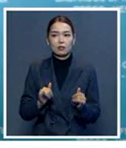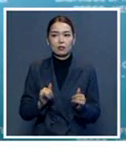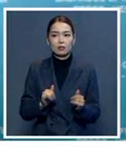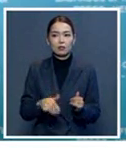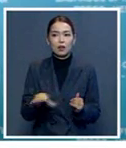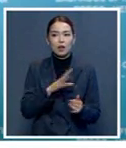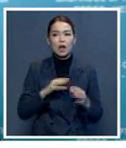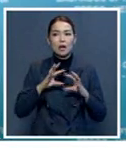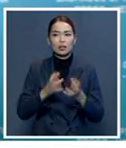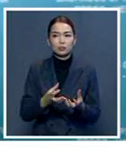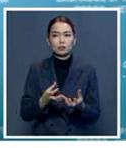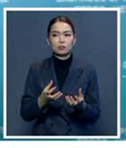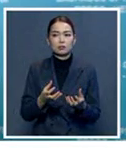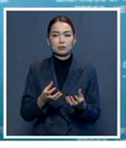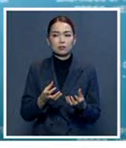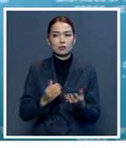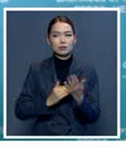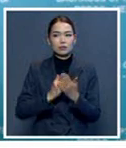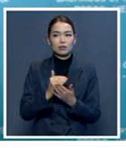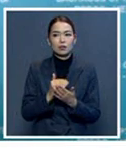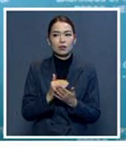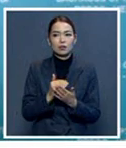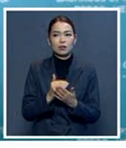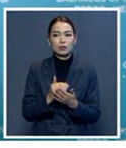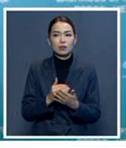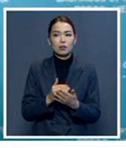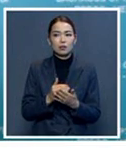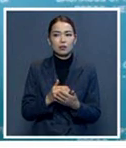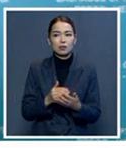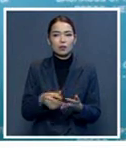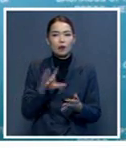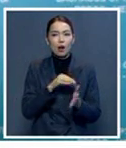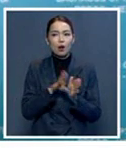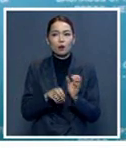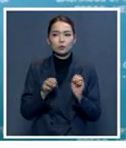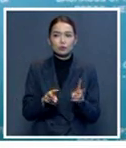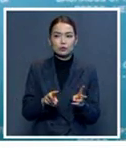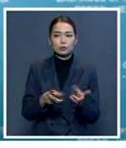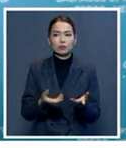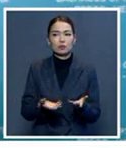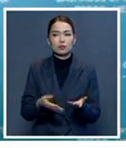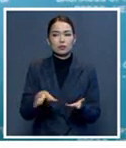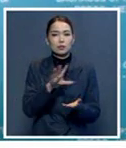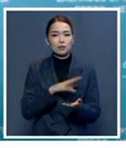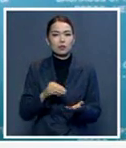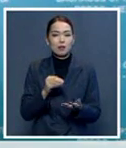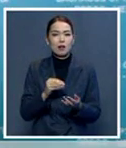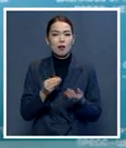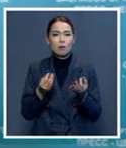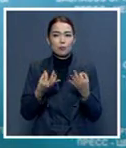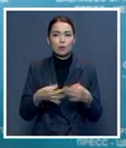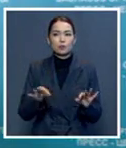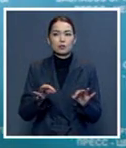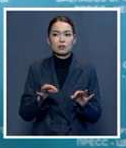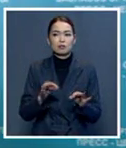қаламыздың әлемдік деңгейдегі сондай бір үлкен, ірі, қауіпсіз, сондай бір бейбіт қала болуына